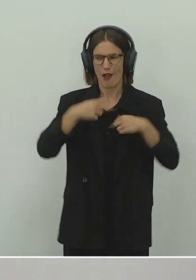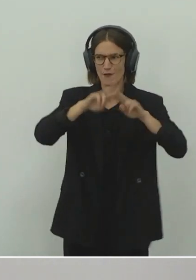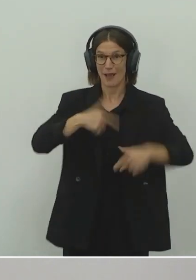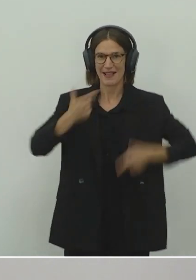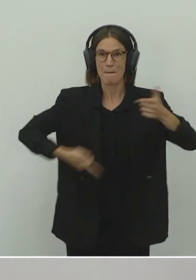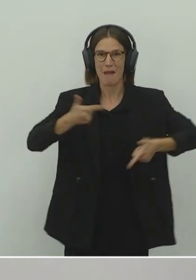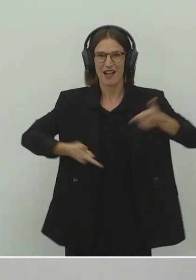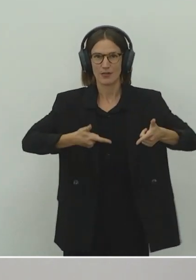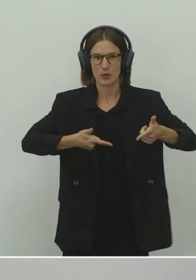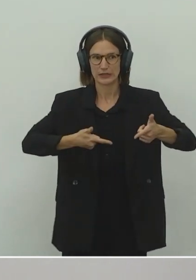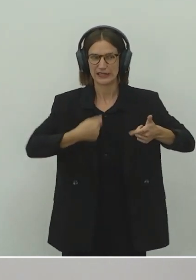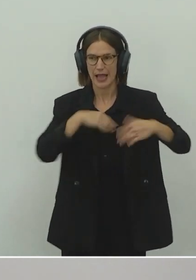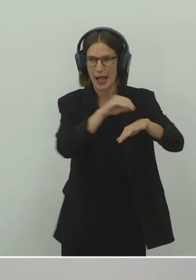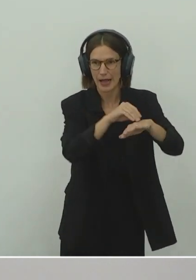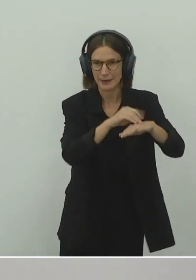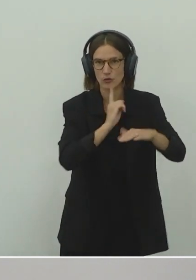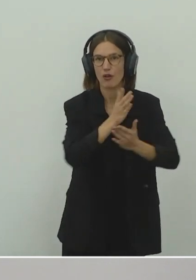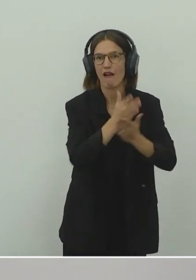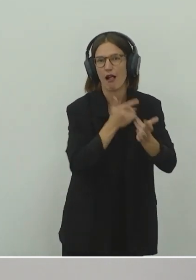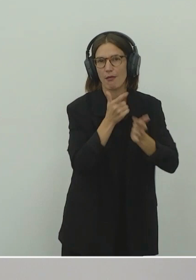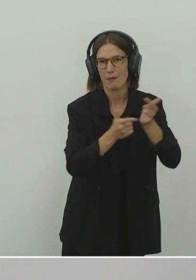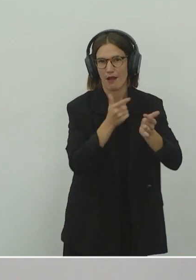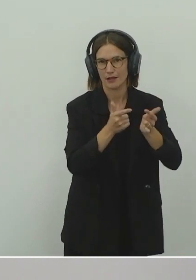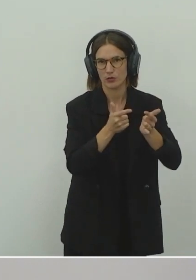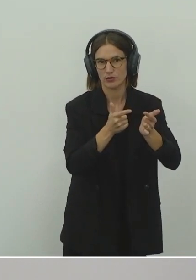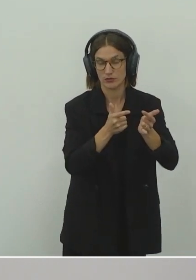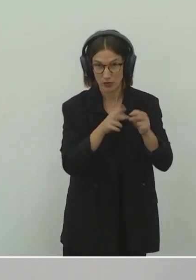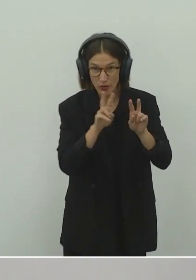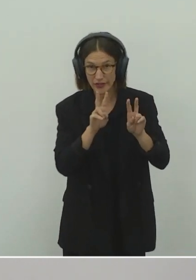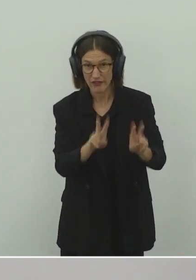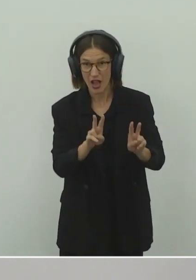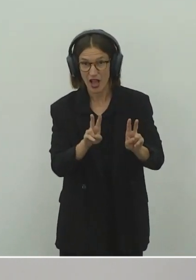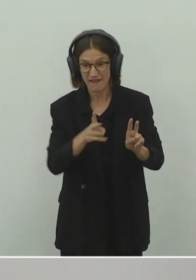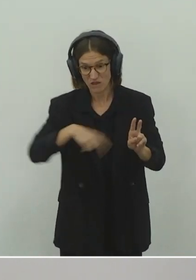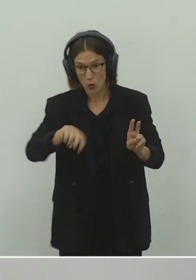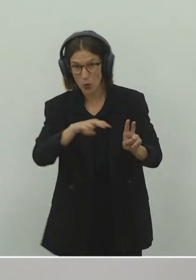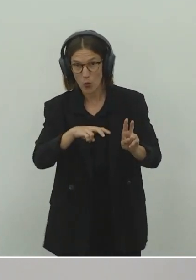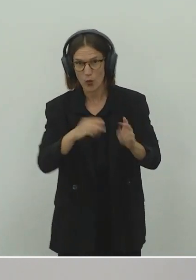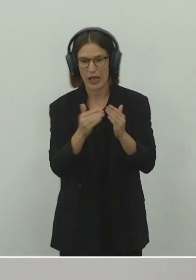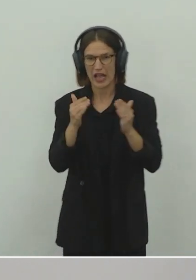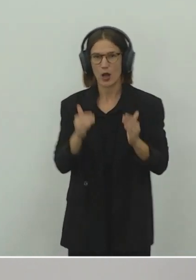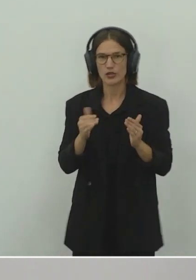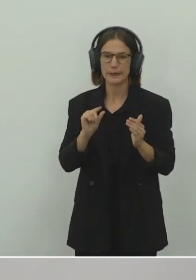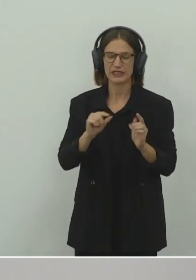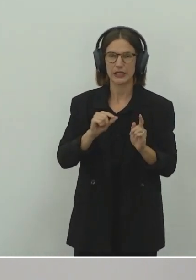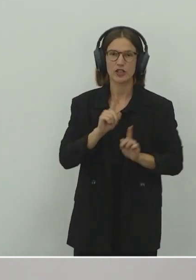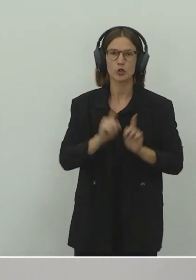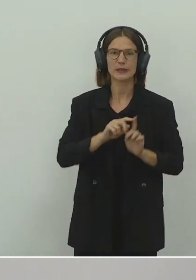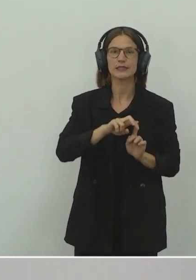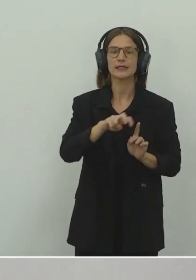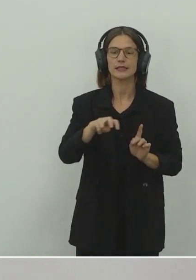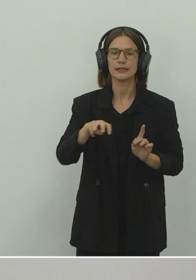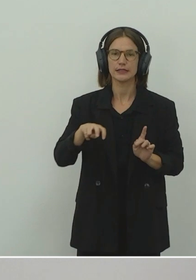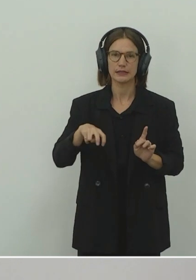einen Halbmarathon anmeldet und dann nur eine kleine Runde ums Haus spazieren geht. Und das ist auch nur erwähnenswert, weil